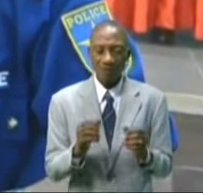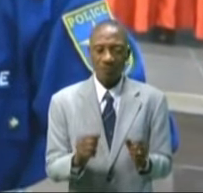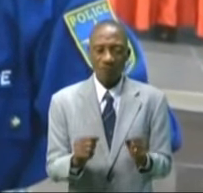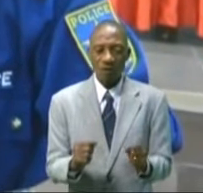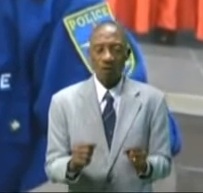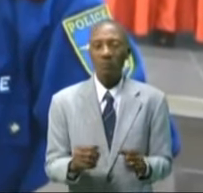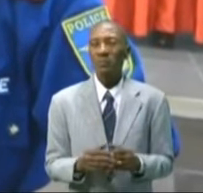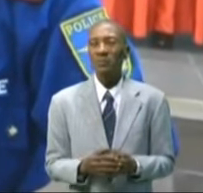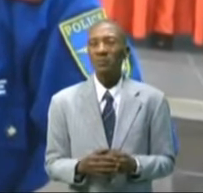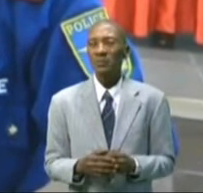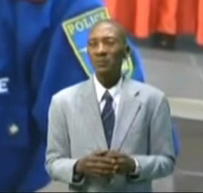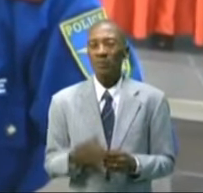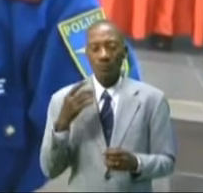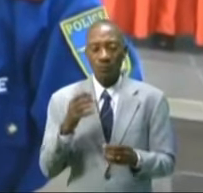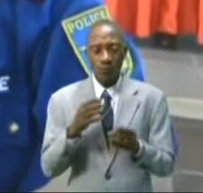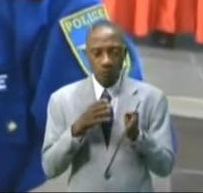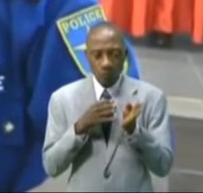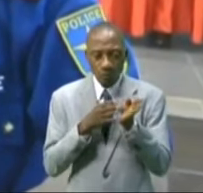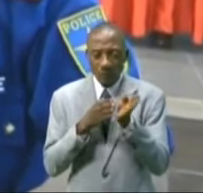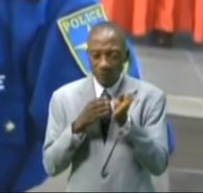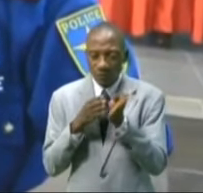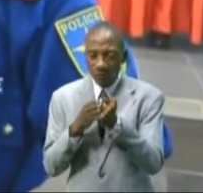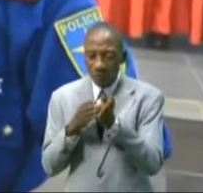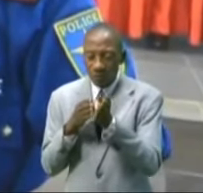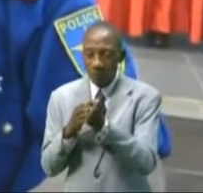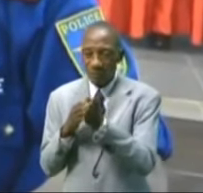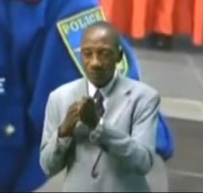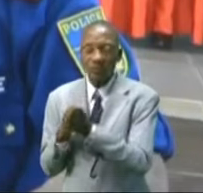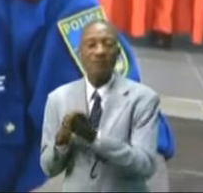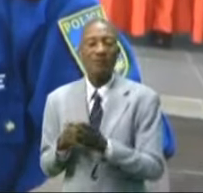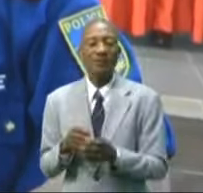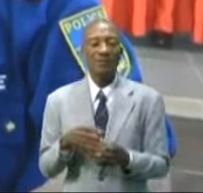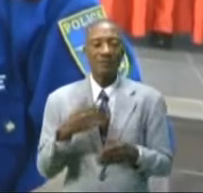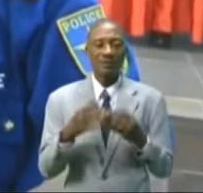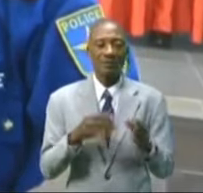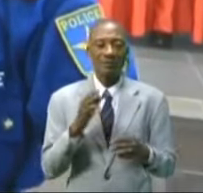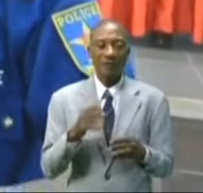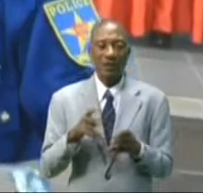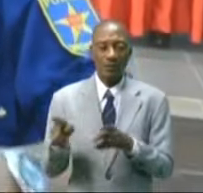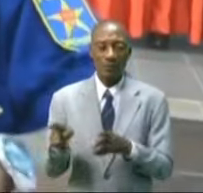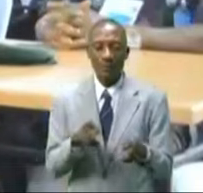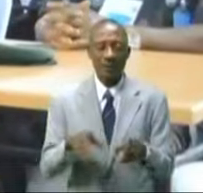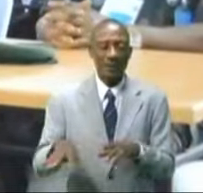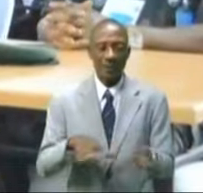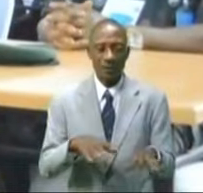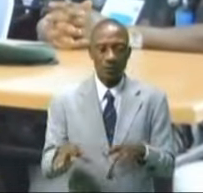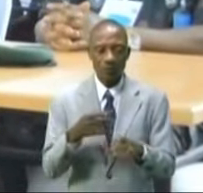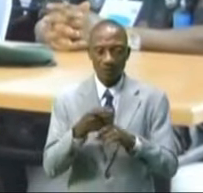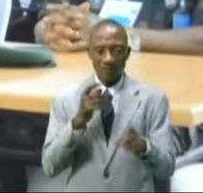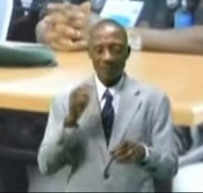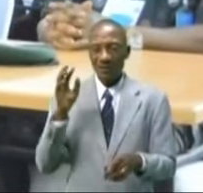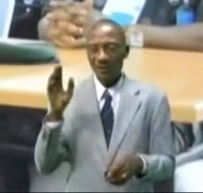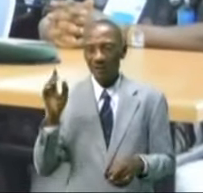et évaluation de la mise en œuvre du plan d'action d'urgence. Signalons que ces assises sont appuyées